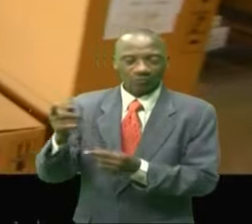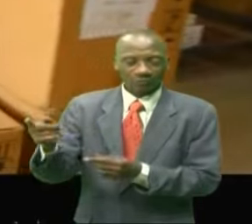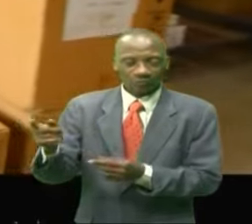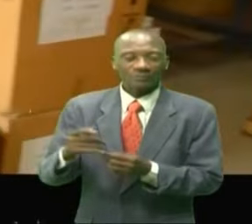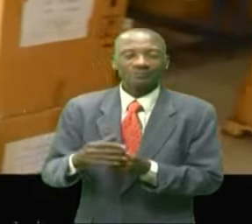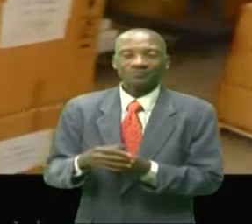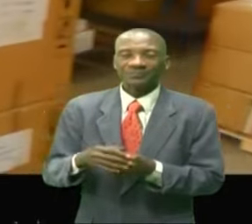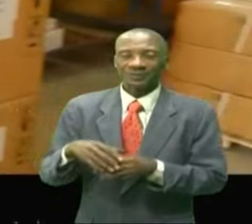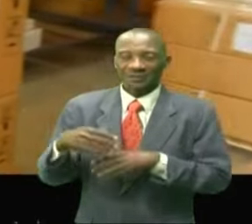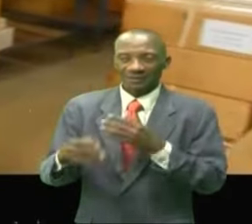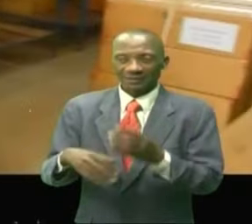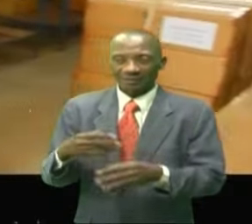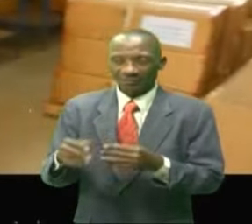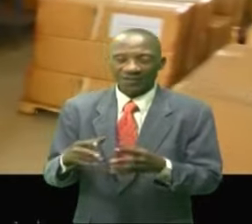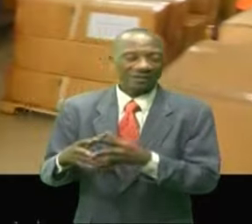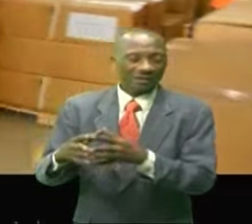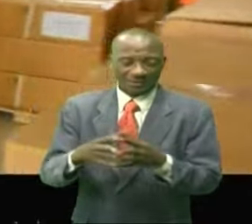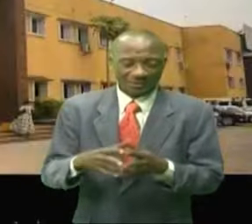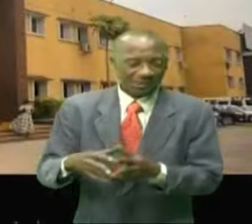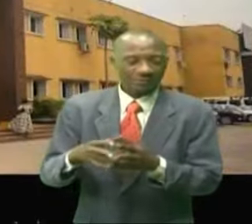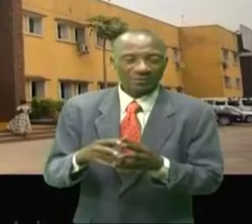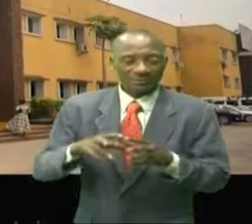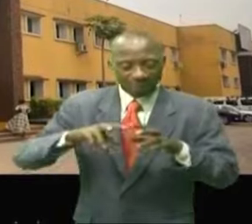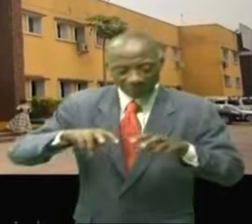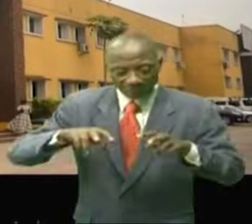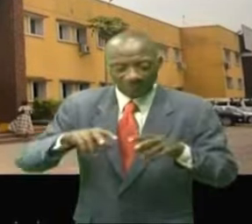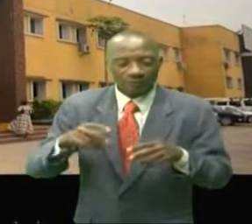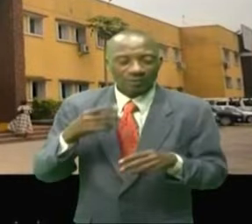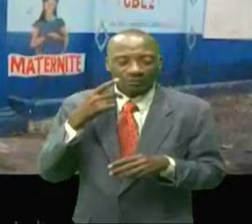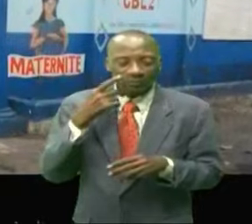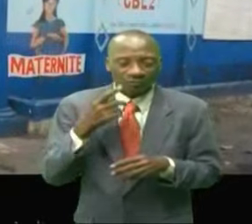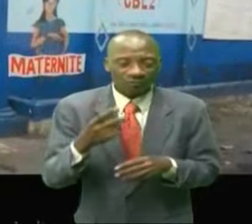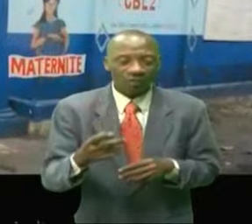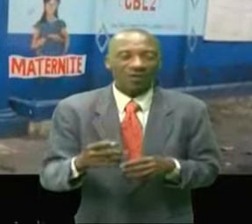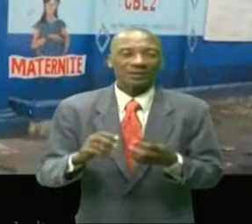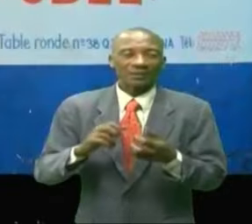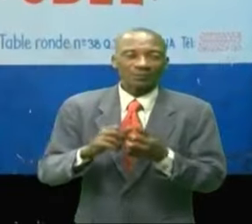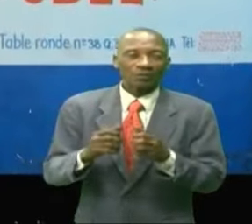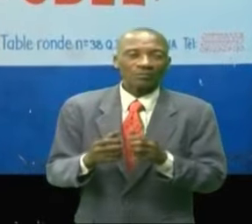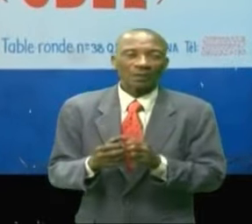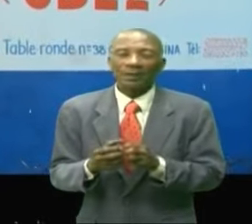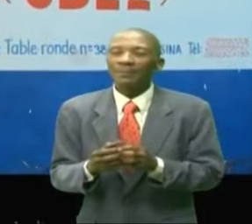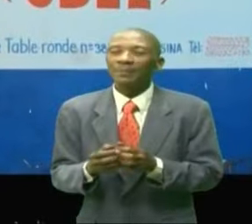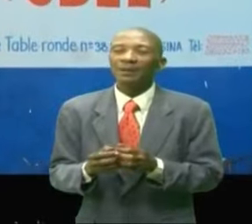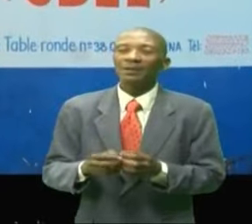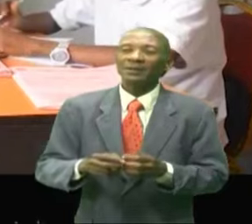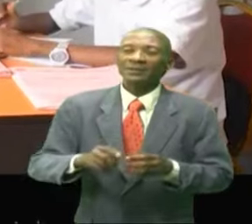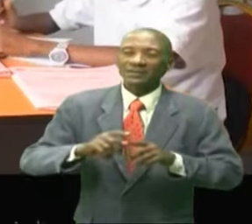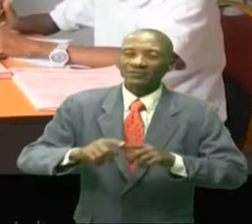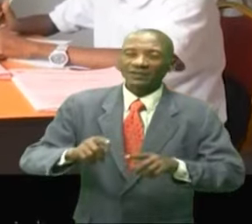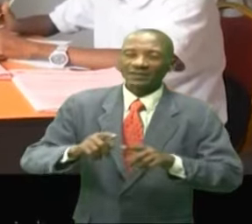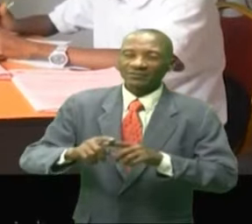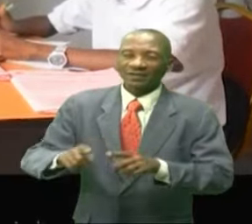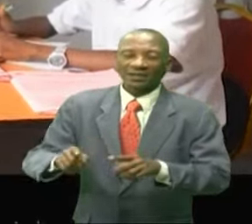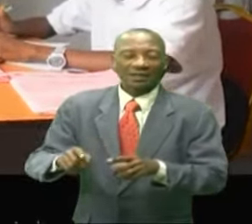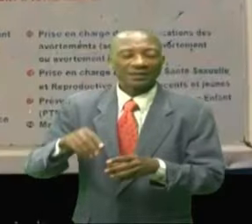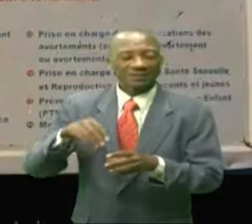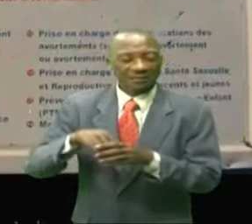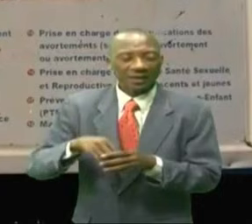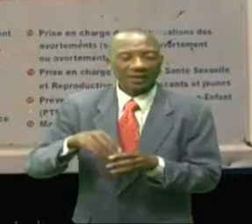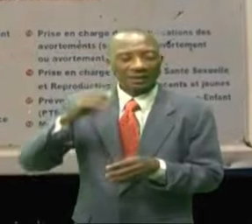en commençant dans l'entrepôt de PNMLS, les centres Bongisa Libota de Massina 2, quartier 3 et